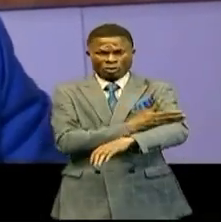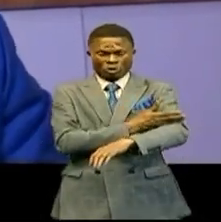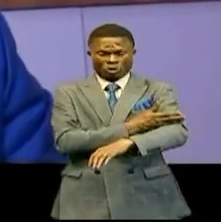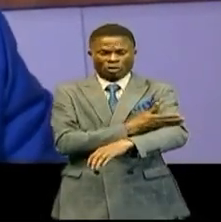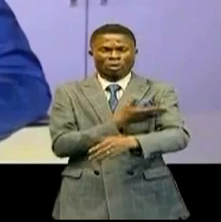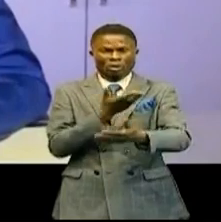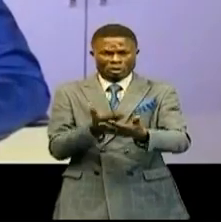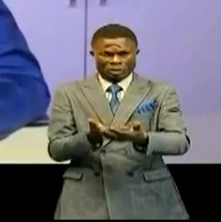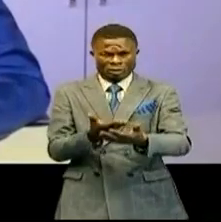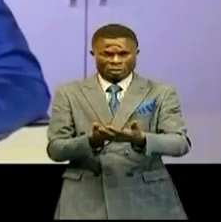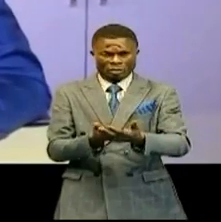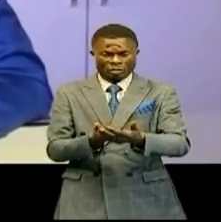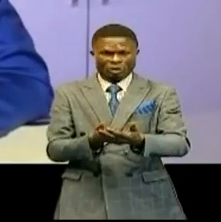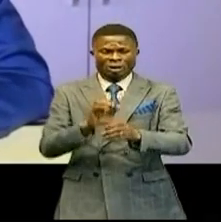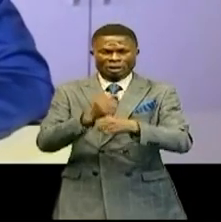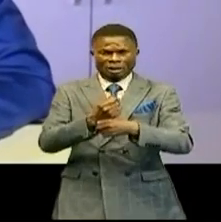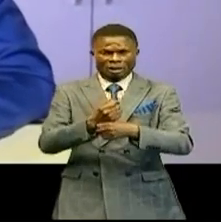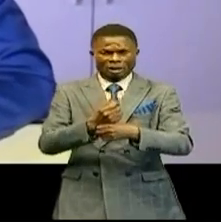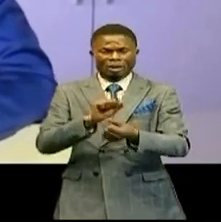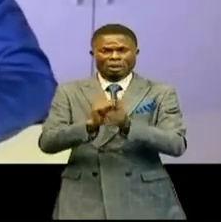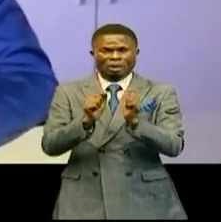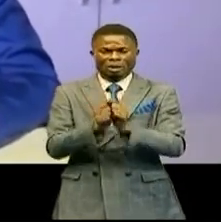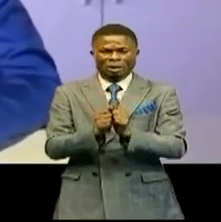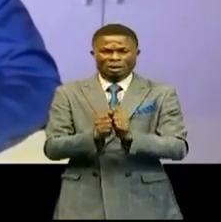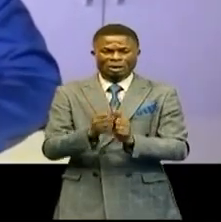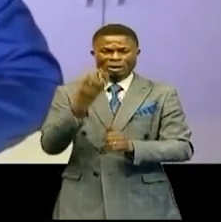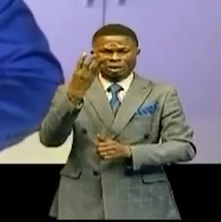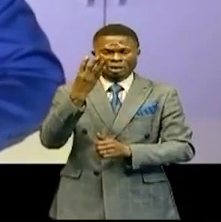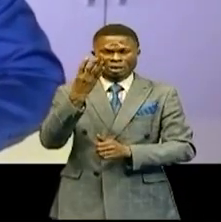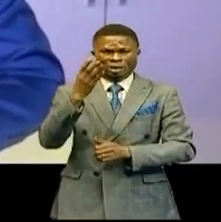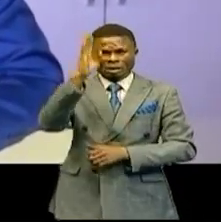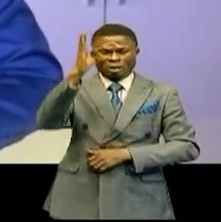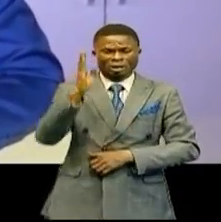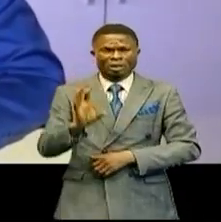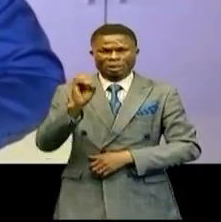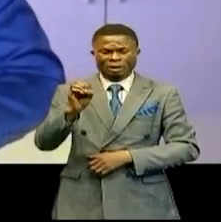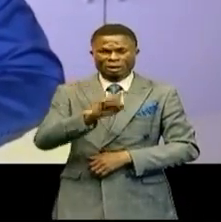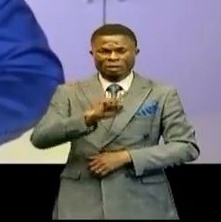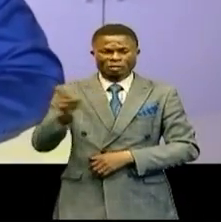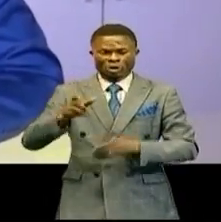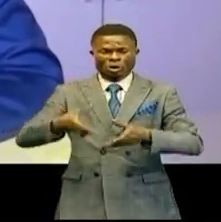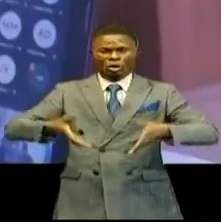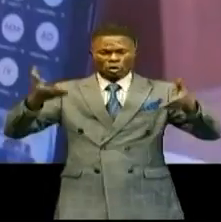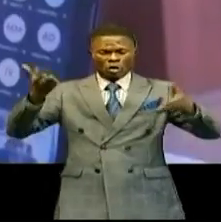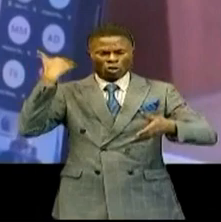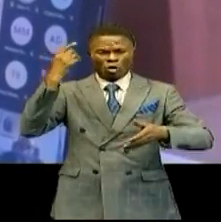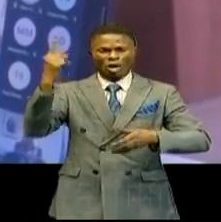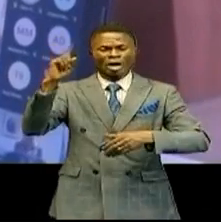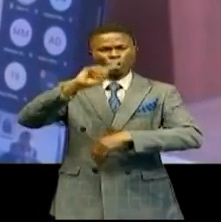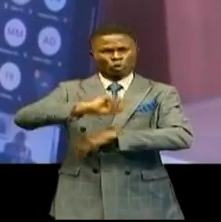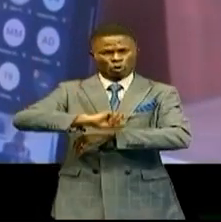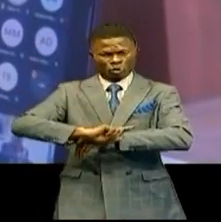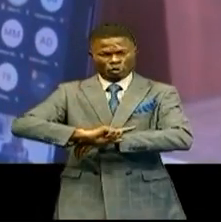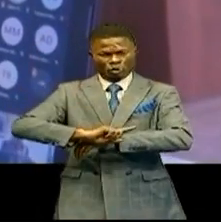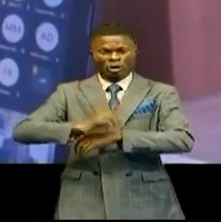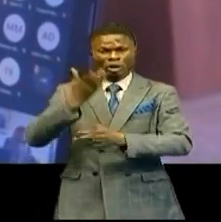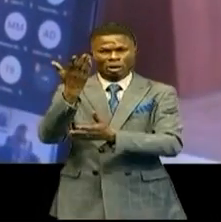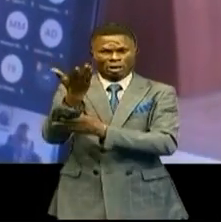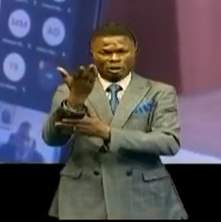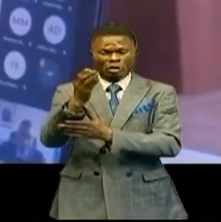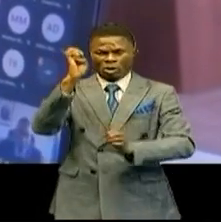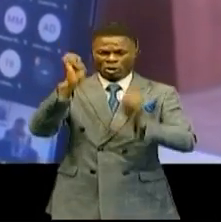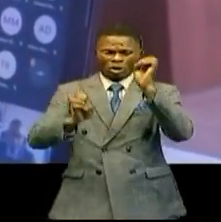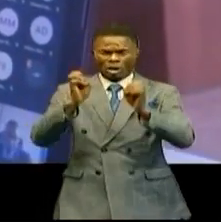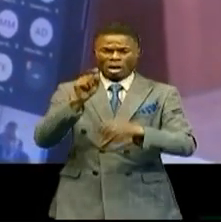démographique entraîne un gap de 450 000 mètres cubes d'eau par jour sur une demande évaluée